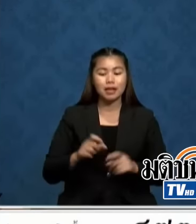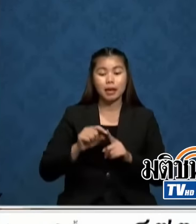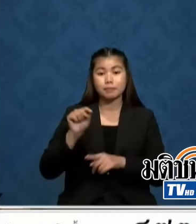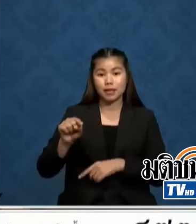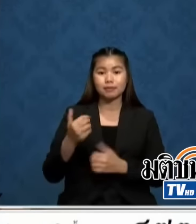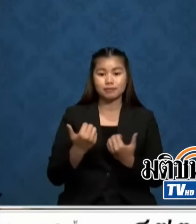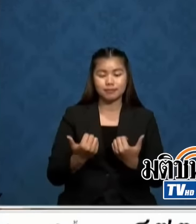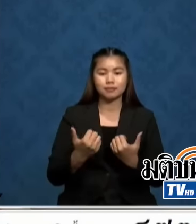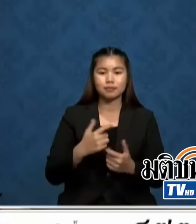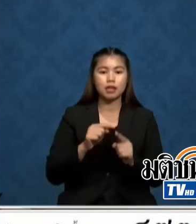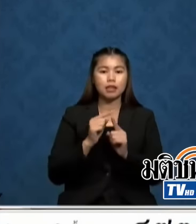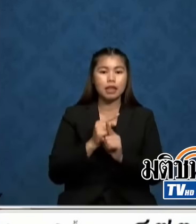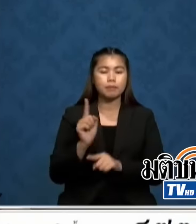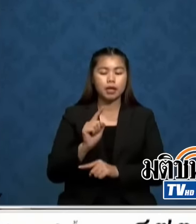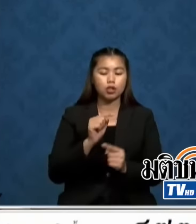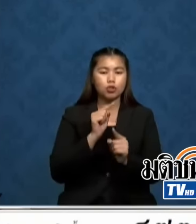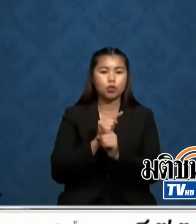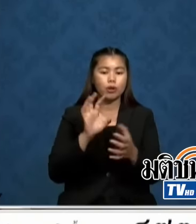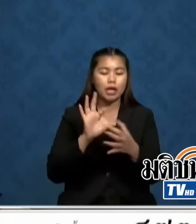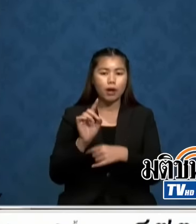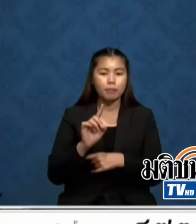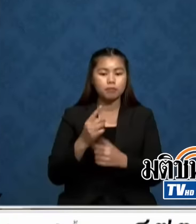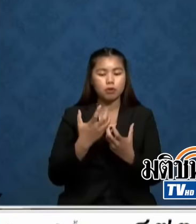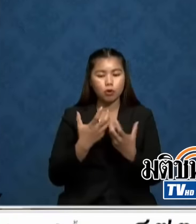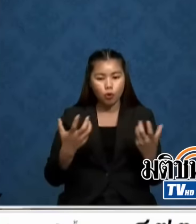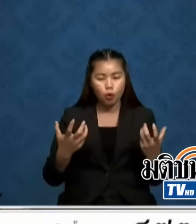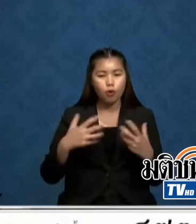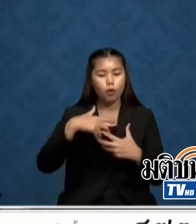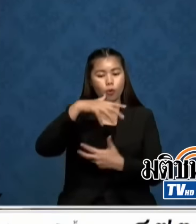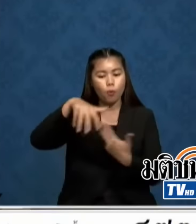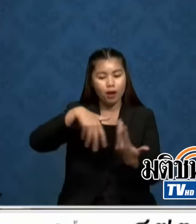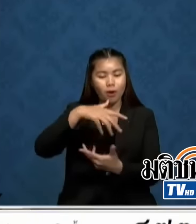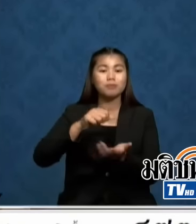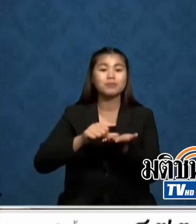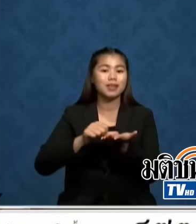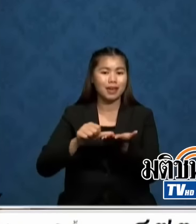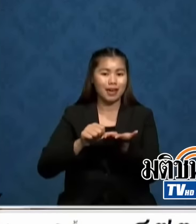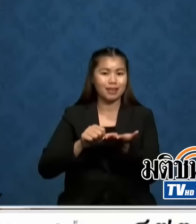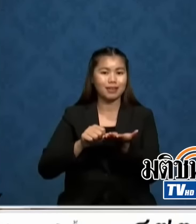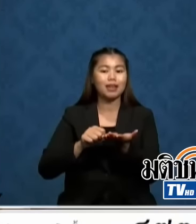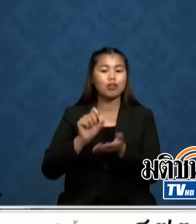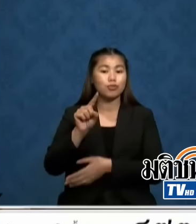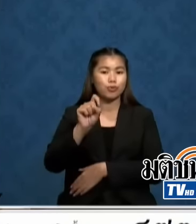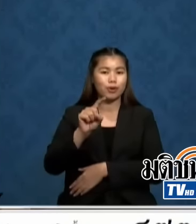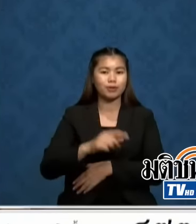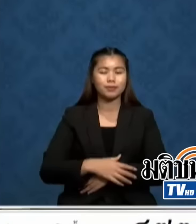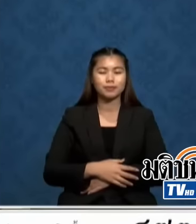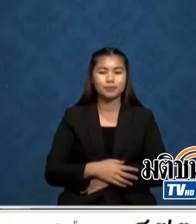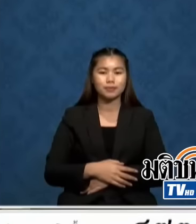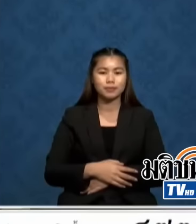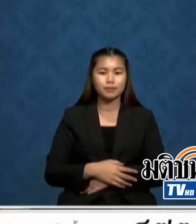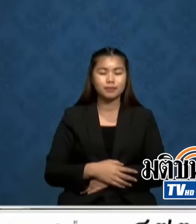ประธานครับต้องการแก้ไขปัญหาความมั่นคงในการจัดหาพลังงานและแก้ไขปัญหาสิ่งแวดล้อมที่ต้องได้รับการแก้ไขอย่างเร่ง